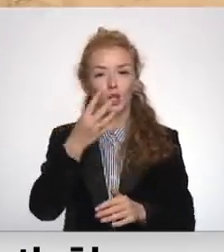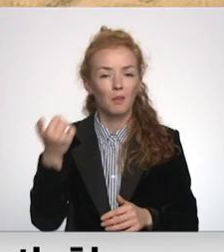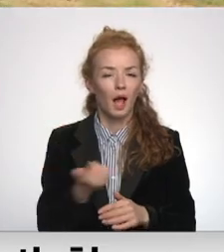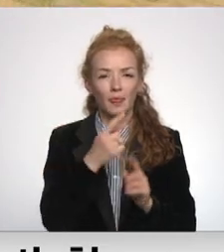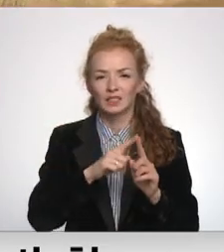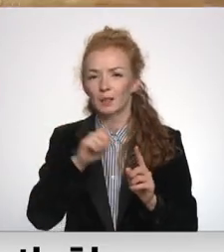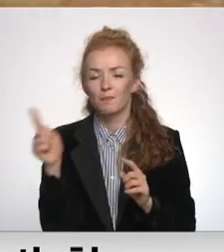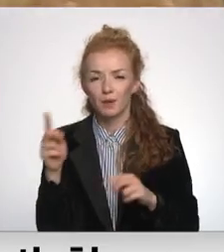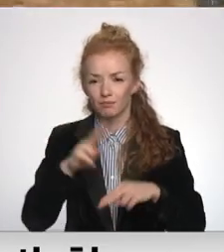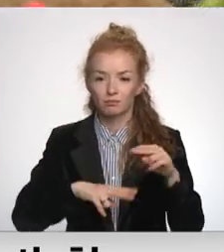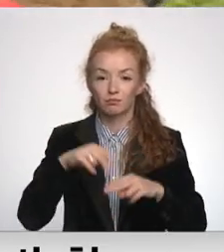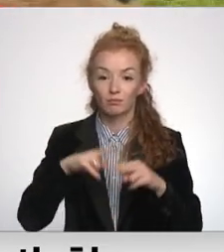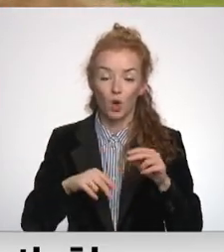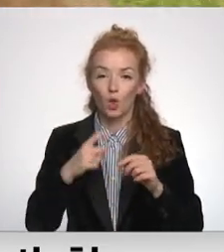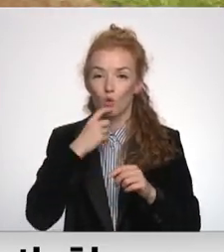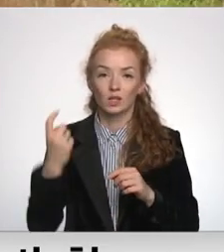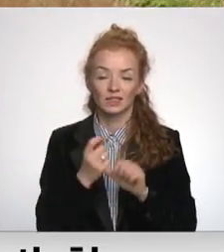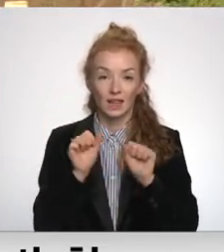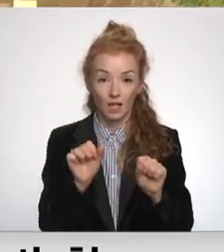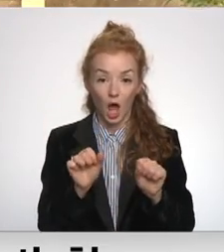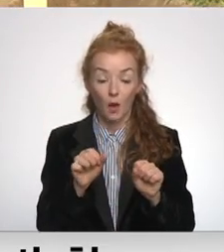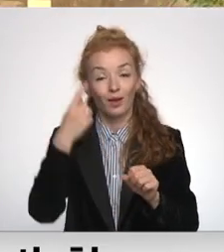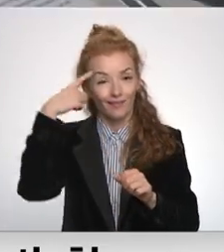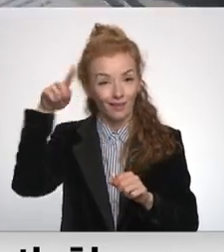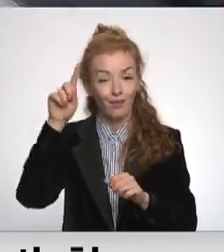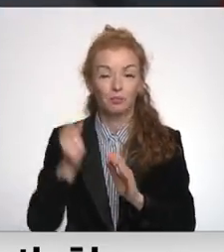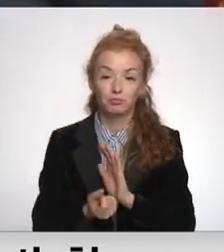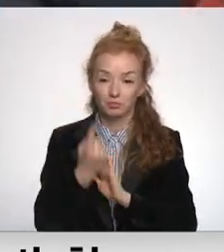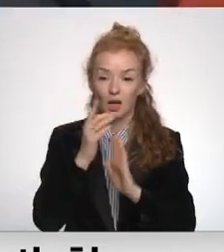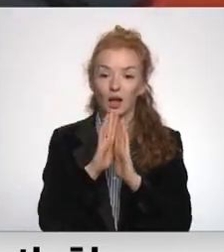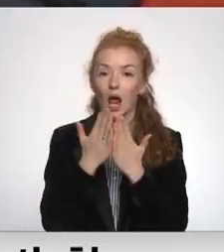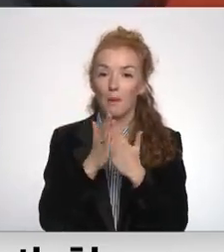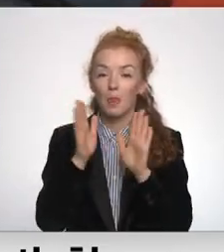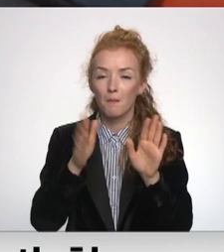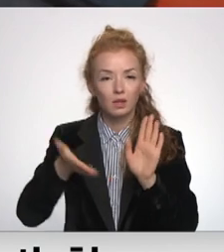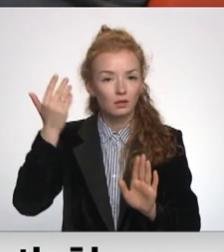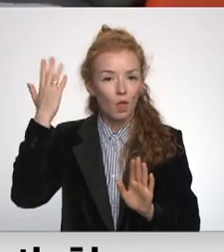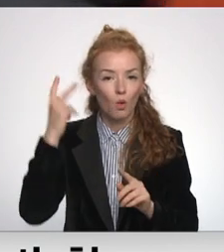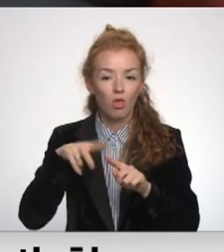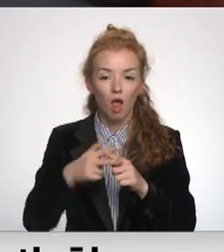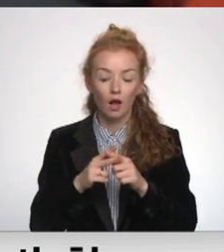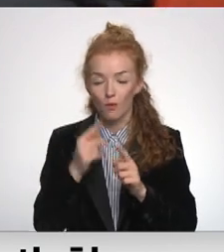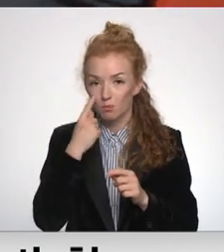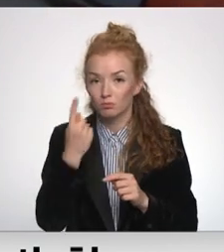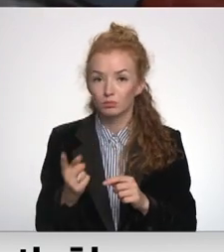gadsimtiem būvēto skanstes nocietinājumu. Ideja esot dzimusi grāmatā par seno Jelgavu, ieraugot